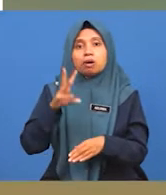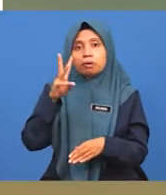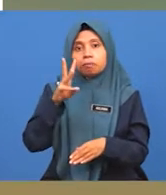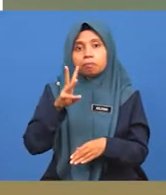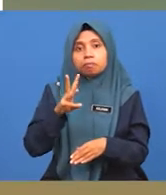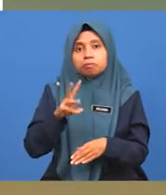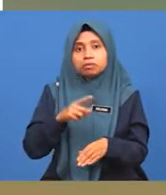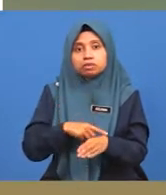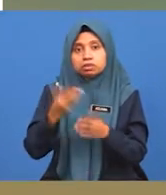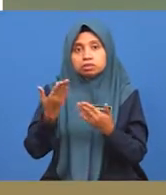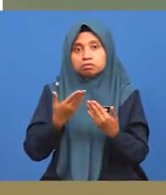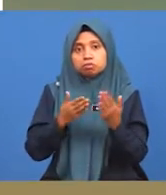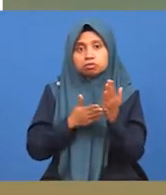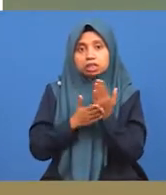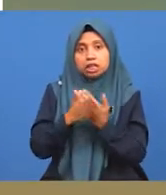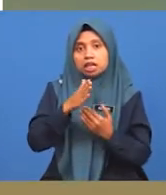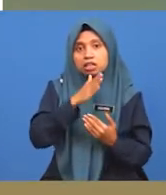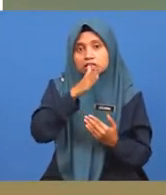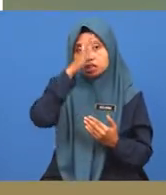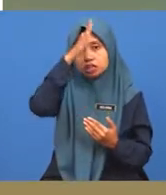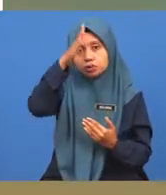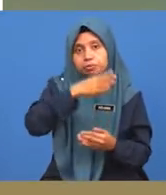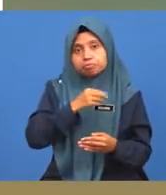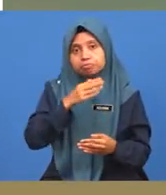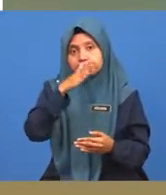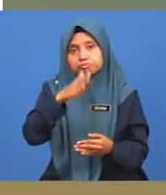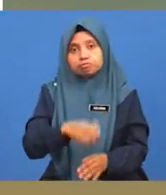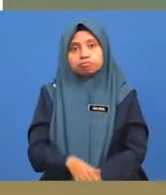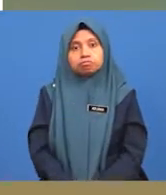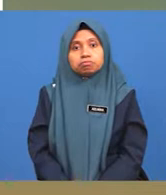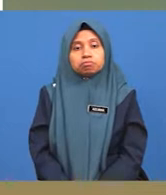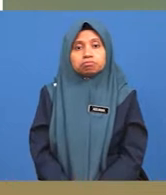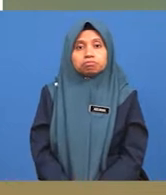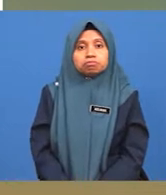Keenam, disambut oleh datuk dan nenek.